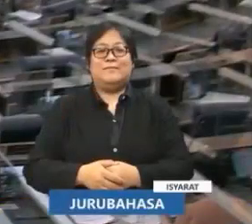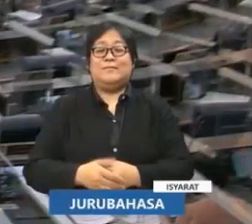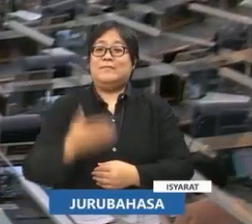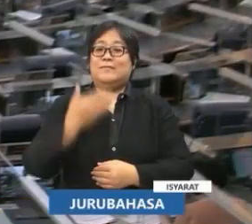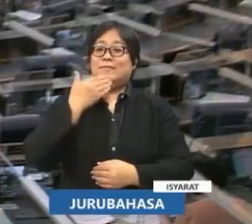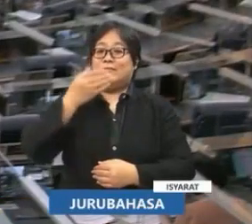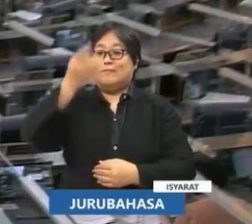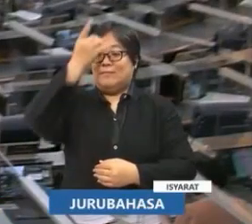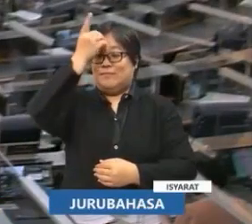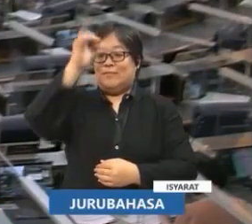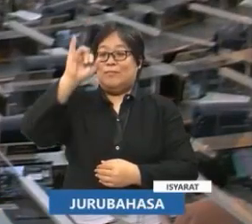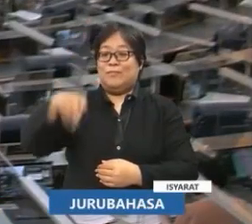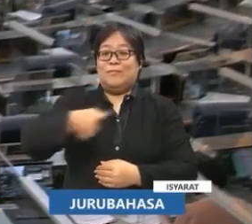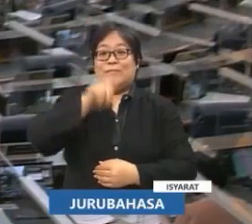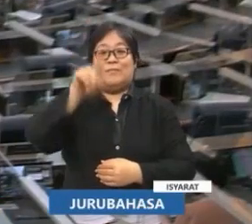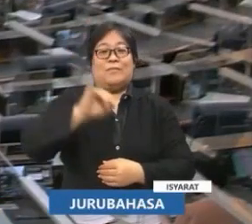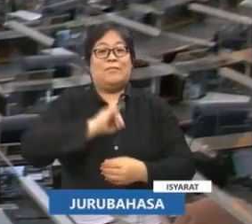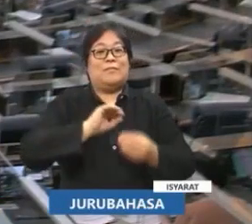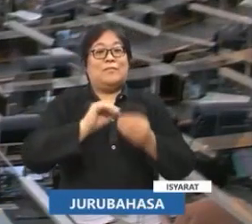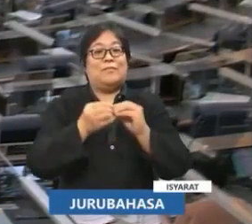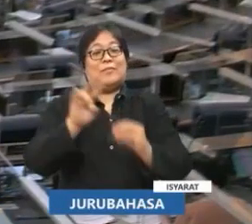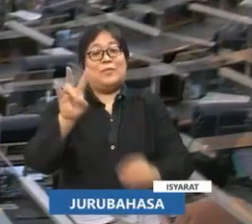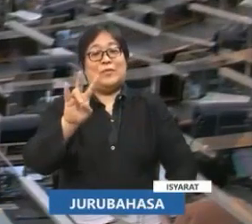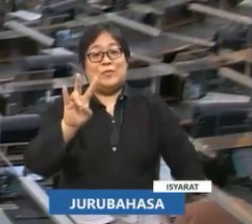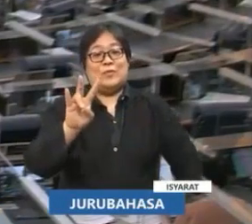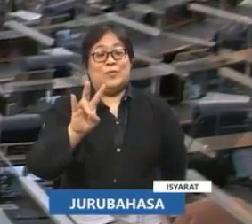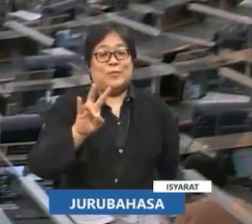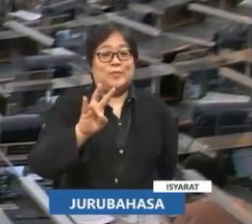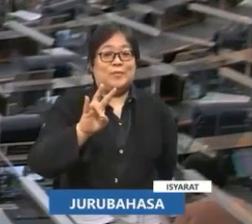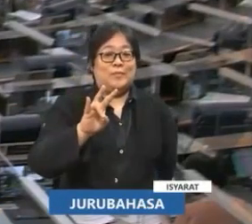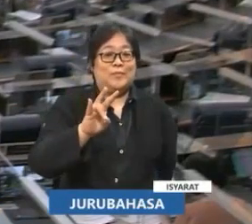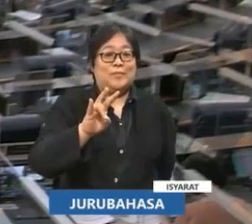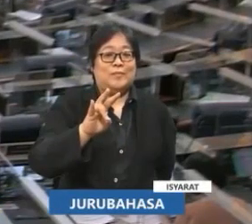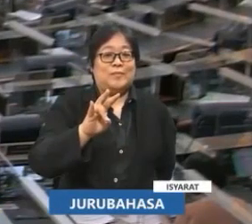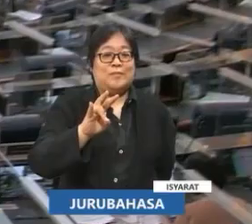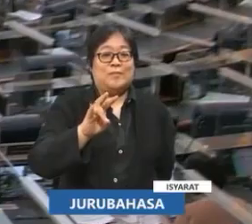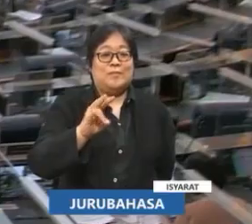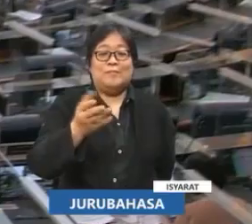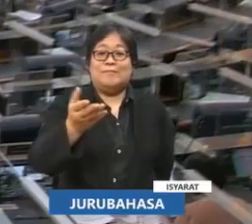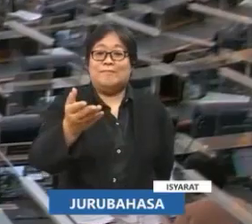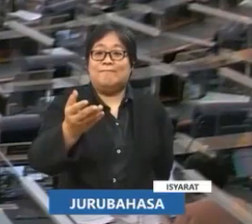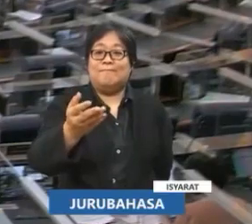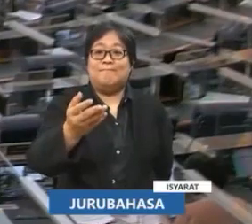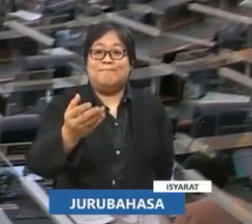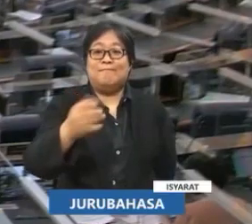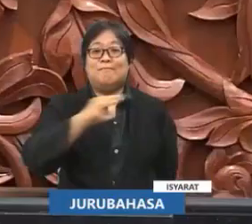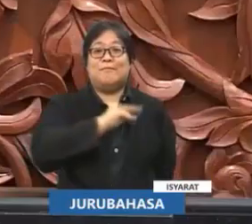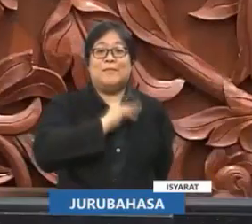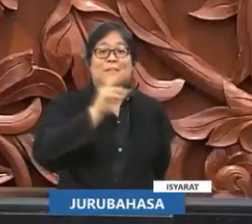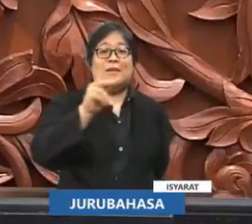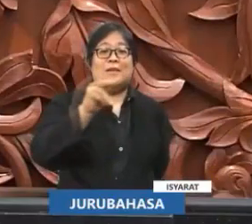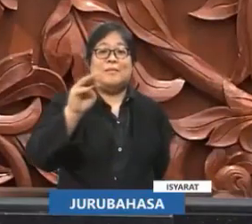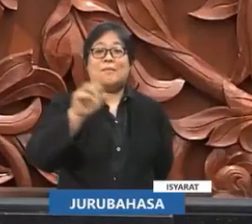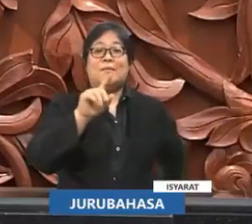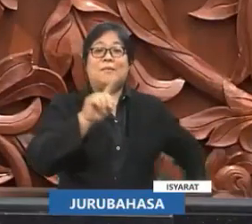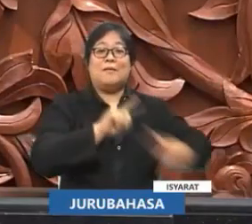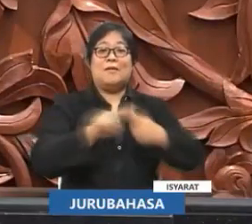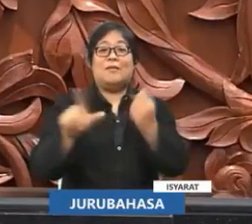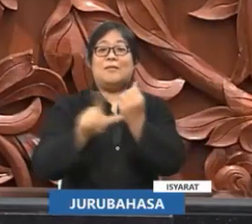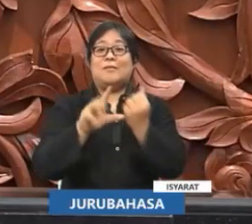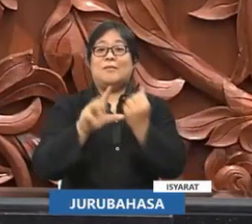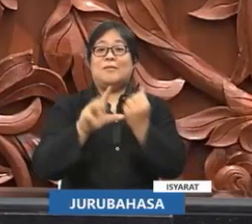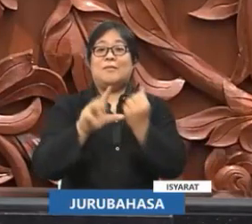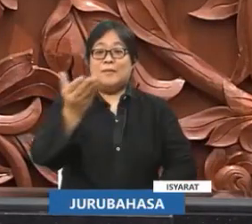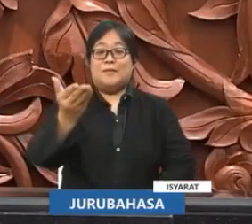Terima kasih Dato' Yang Dipertua. Soalan saya nombor 7. Sila Menteri Komunikasi dan Multimedia atau timbalannya